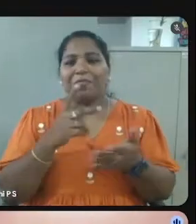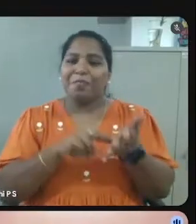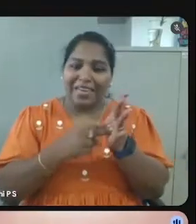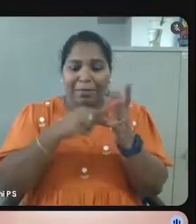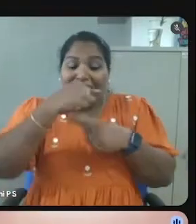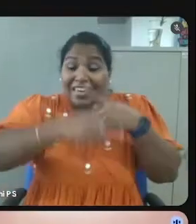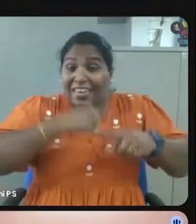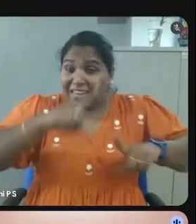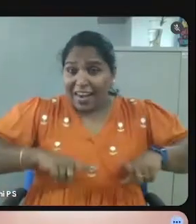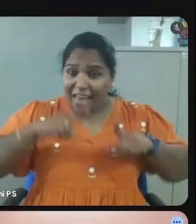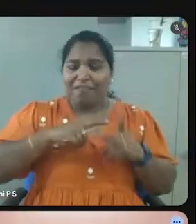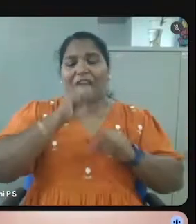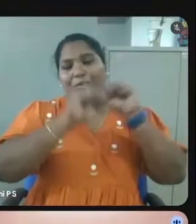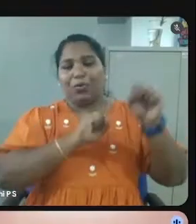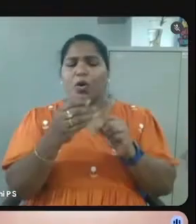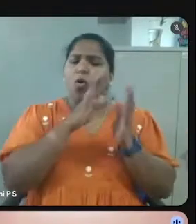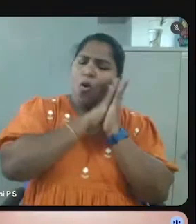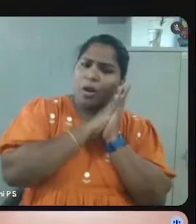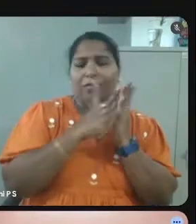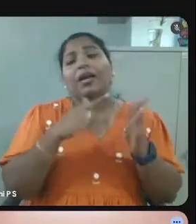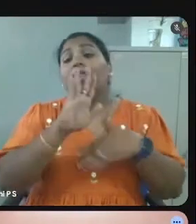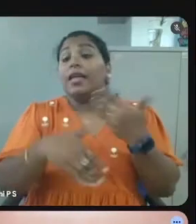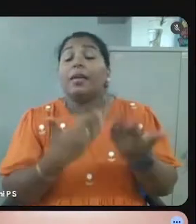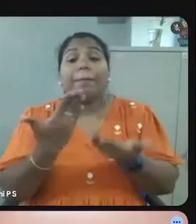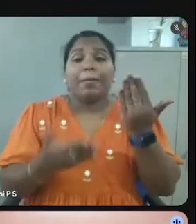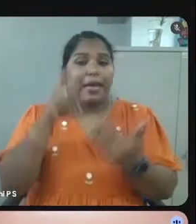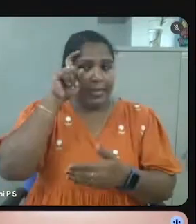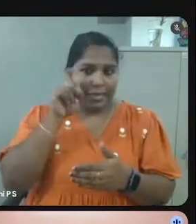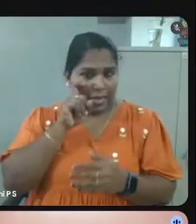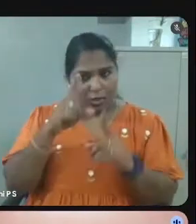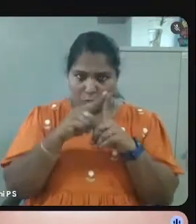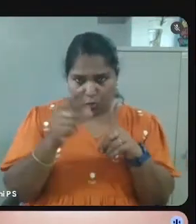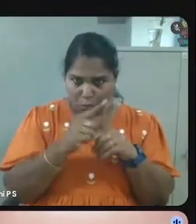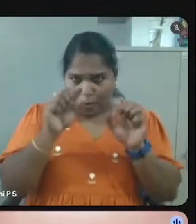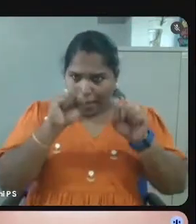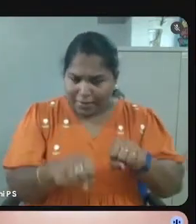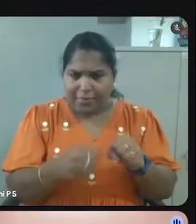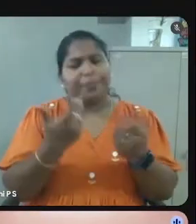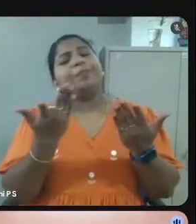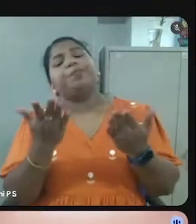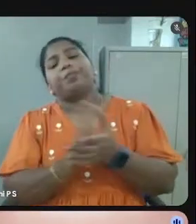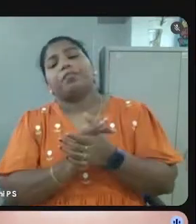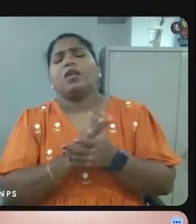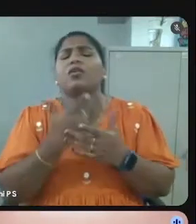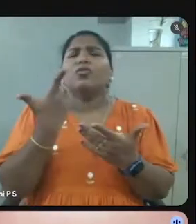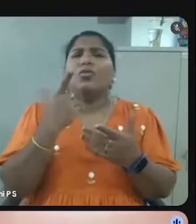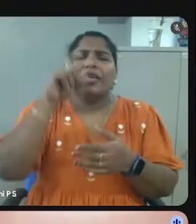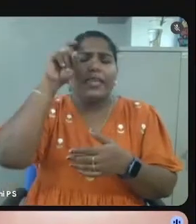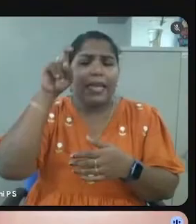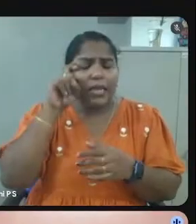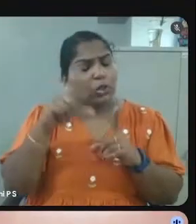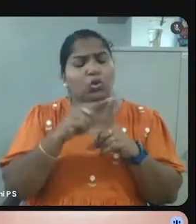പിന്നെ ഉറങ്ങാൻ പോവും, പിന്നെ സെക്ഷുവൽ ആക്ടിവിറ്റി. അപ്പൊ സെക്ഷുവൽ ആക്ടിവിറ്റി ഇതുപോലെ തന്നെ ഒരു നോർമൽ ആക്ടിവിറ്റി